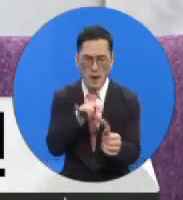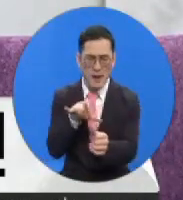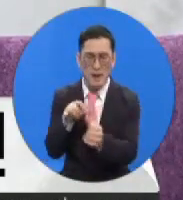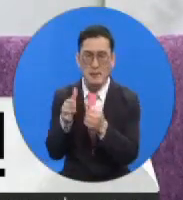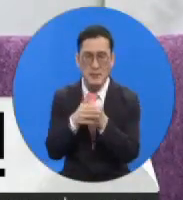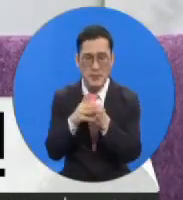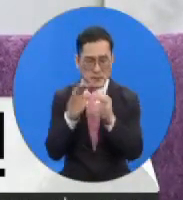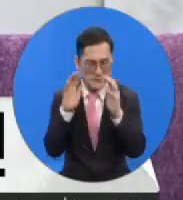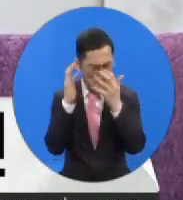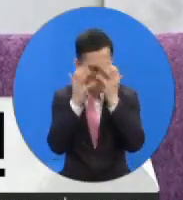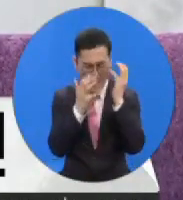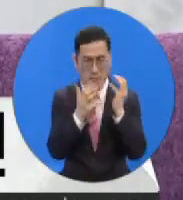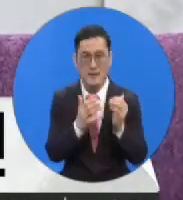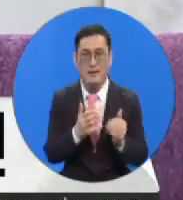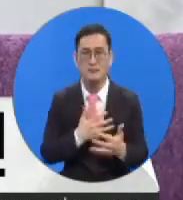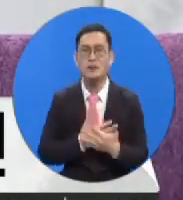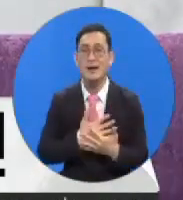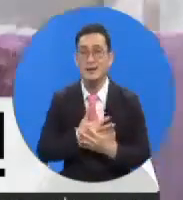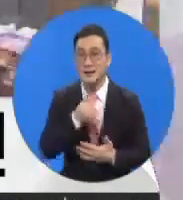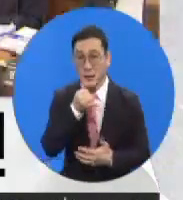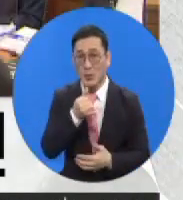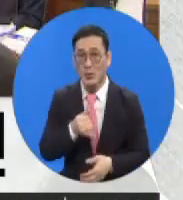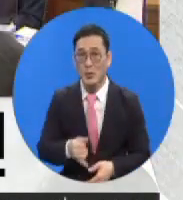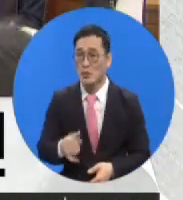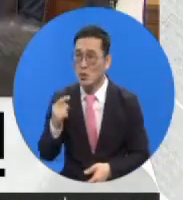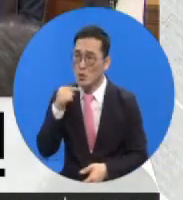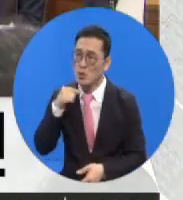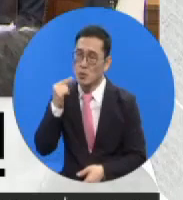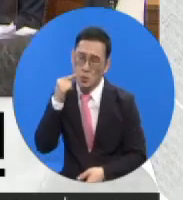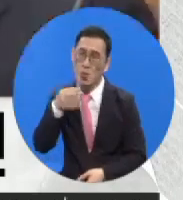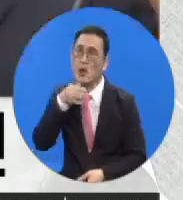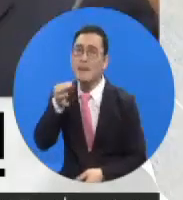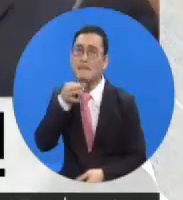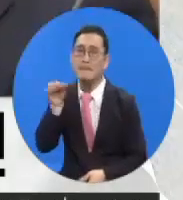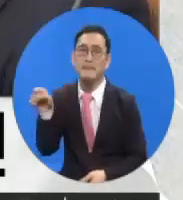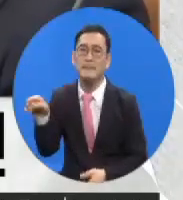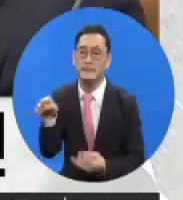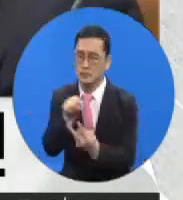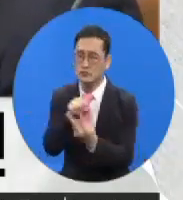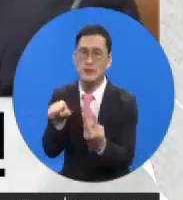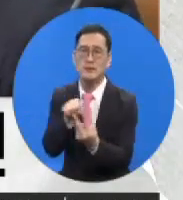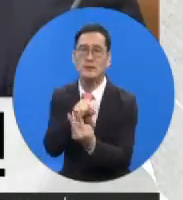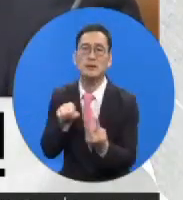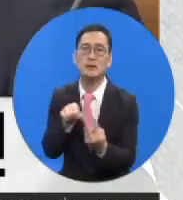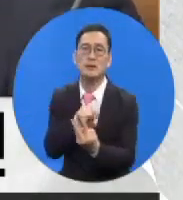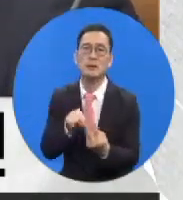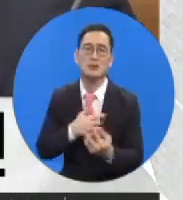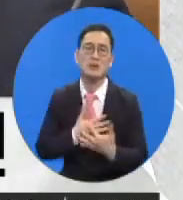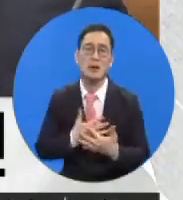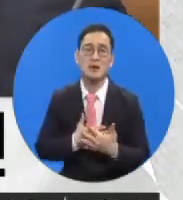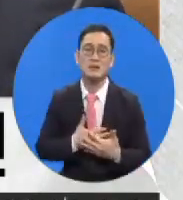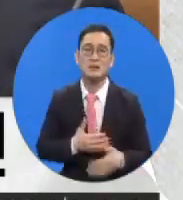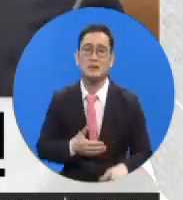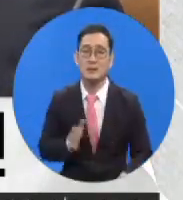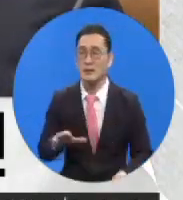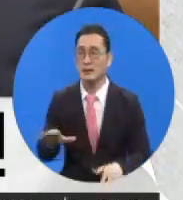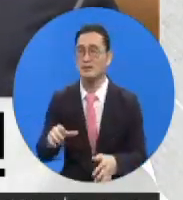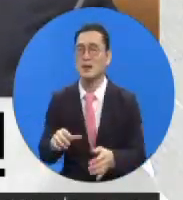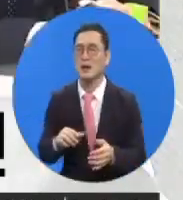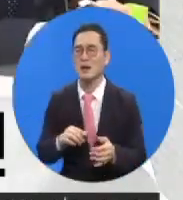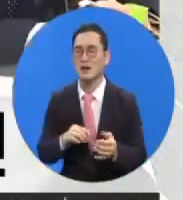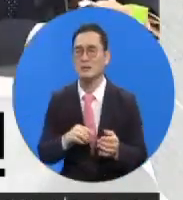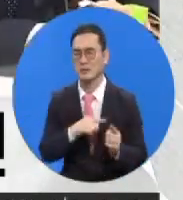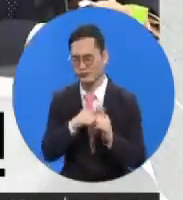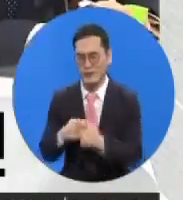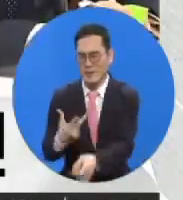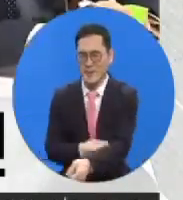그리고 얼마 전에 이제 그 백신 상온 노출 이런 뉴스를 접했기 때문에 불안한 것이고 저도 뭐 김병민 박사 제가 이제 뭐